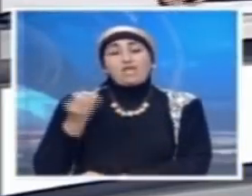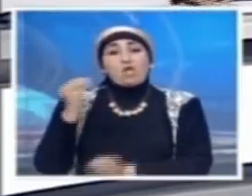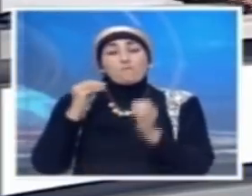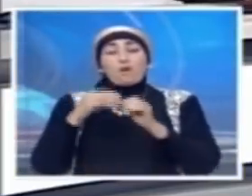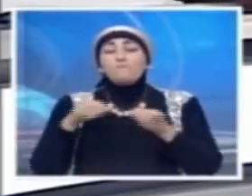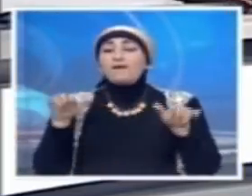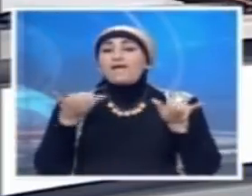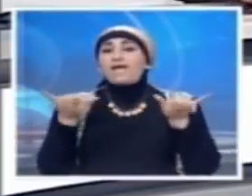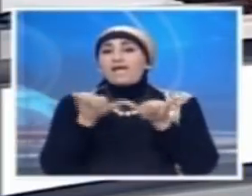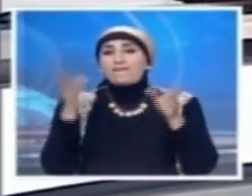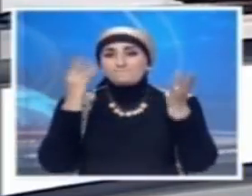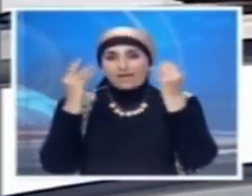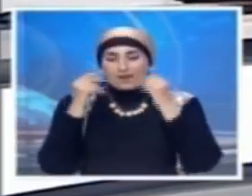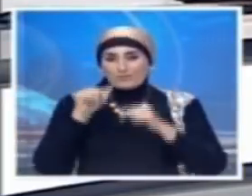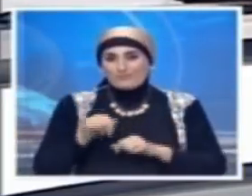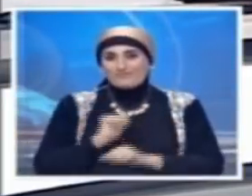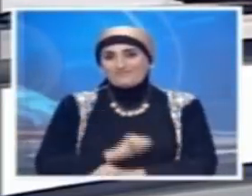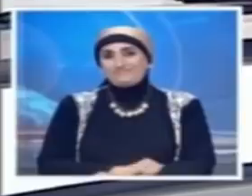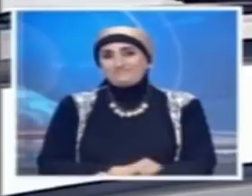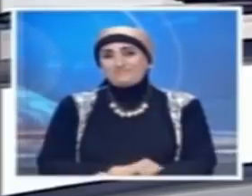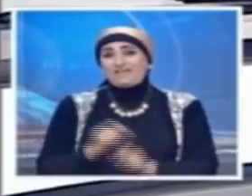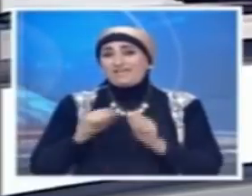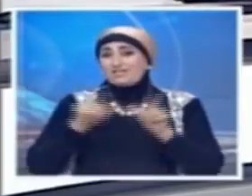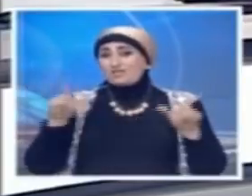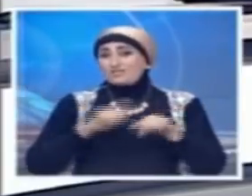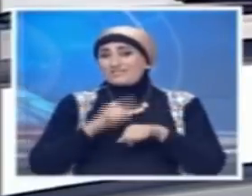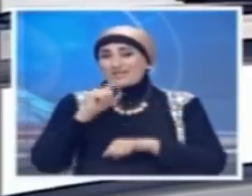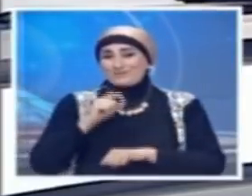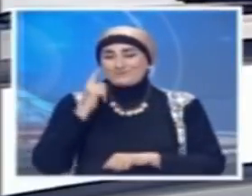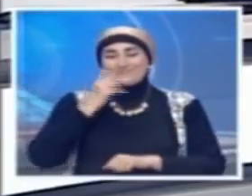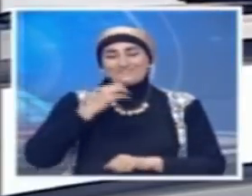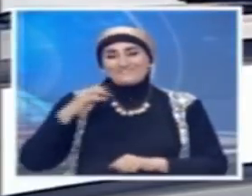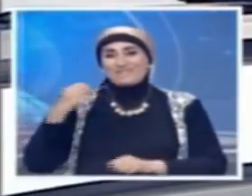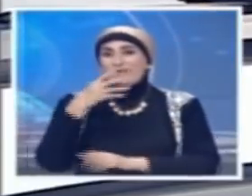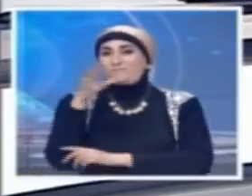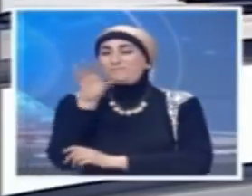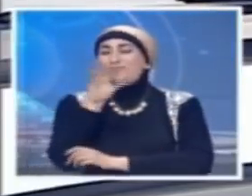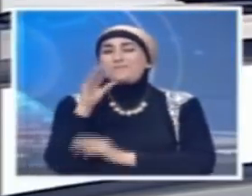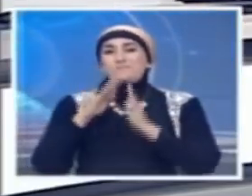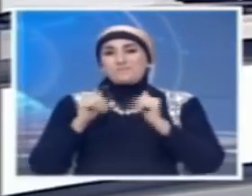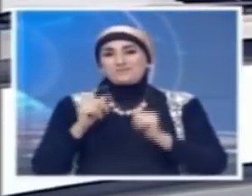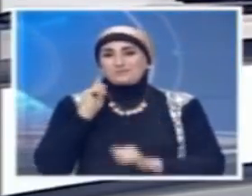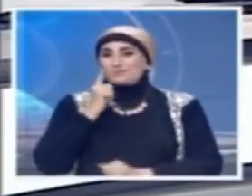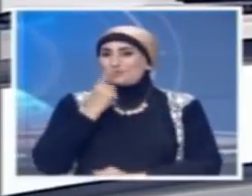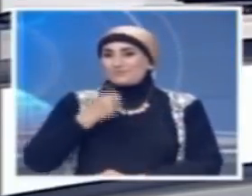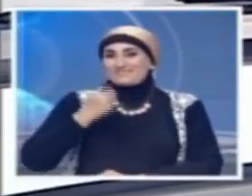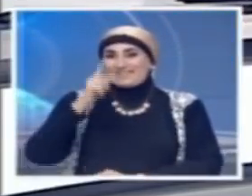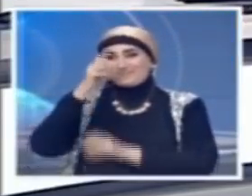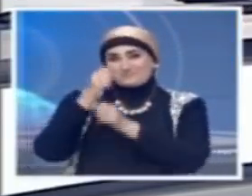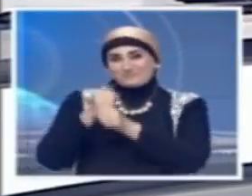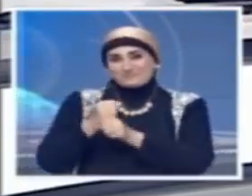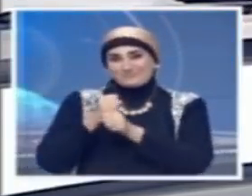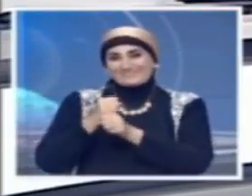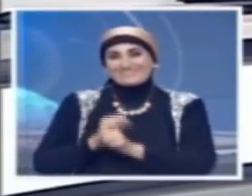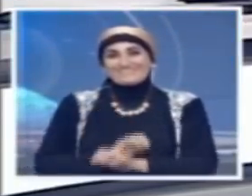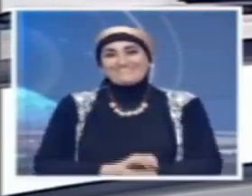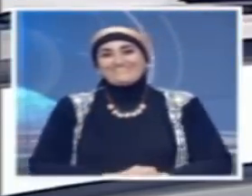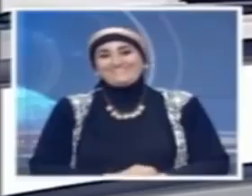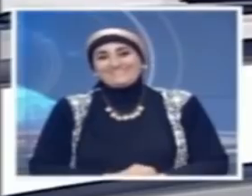مصر.eg للمزيد. نشرة الخميس عرضنا لها من الفضائية المصرية. دمتم في رعاية الله. إلى اللقاء.